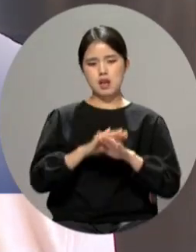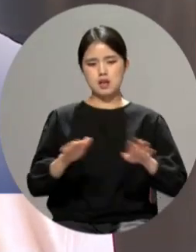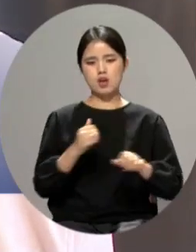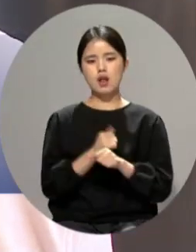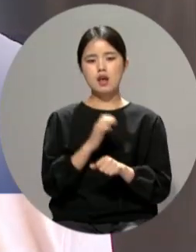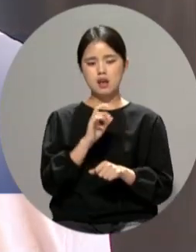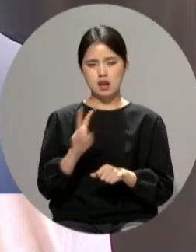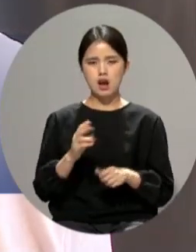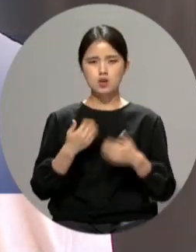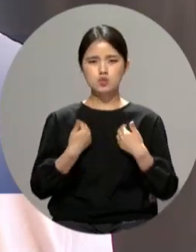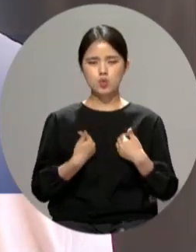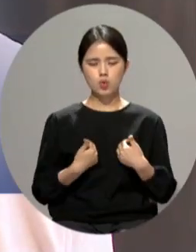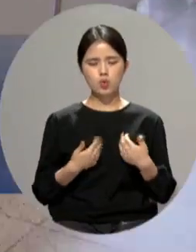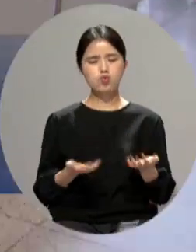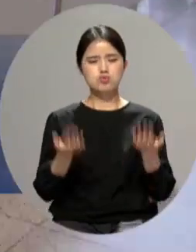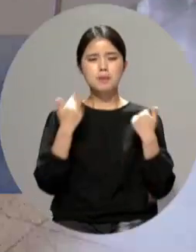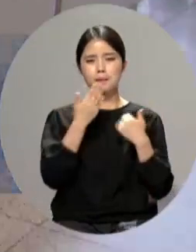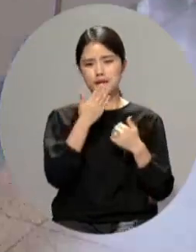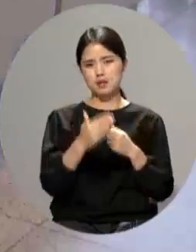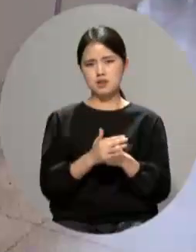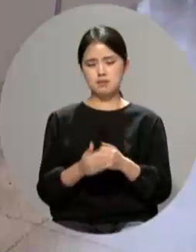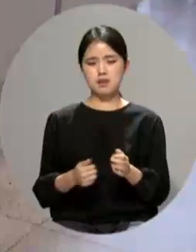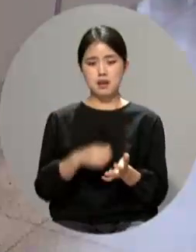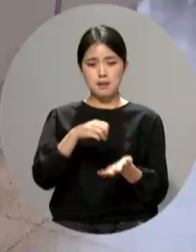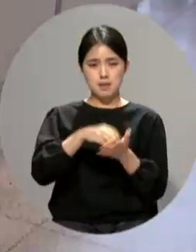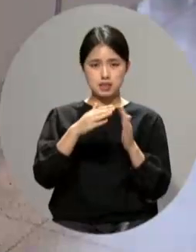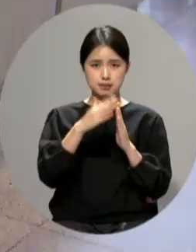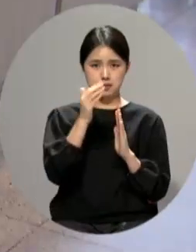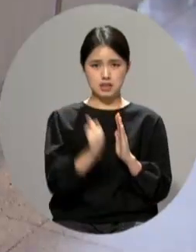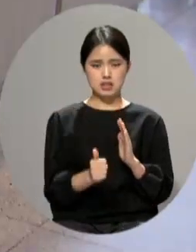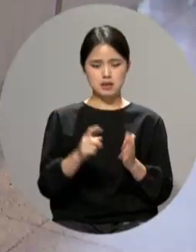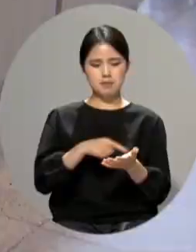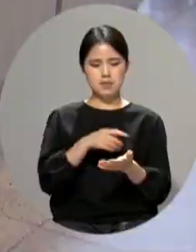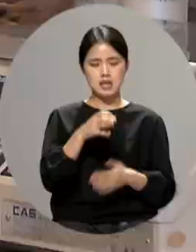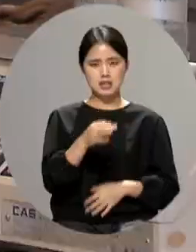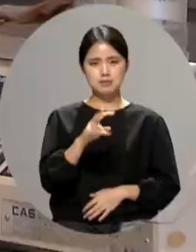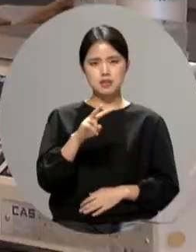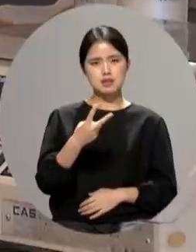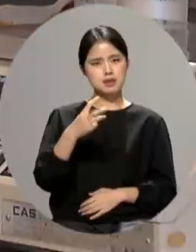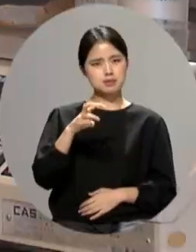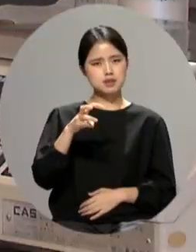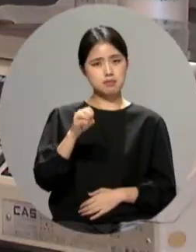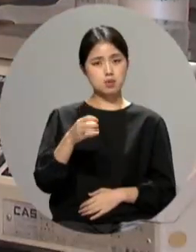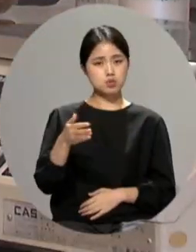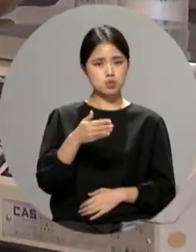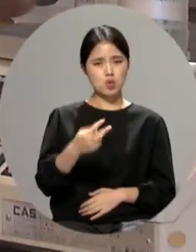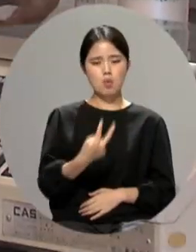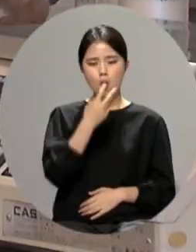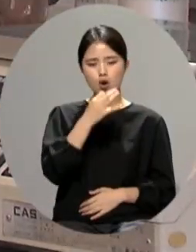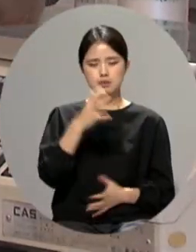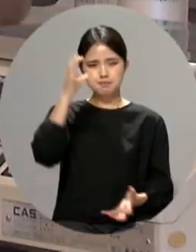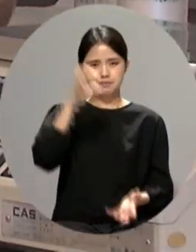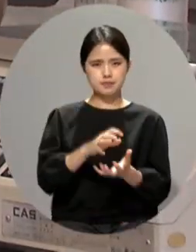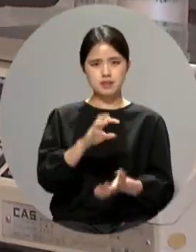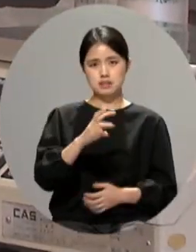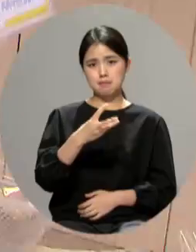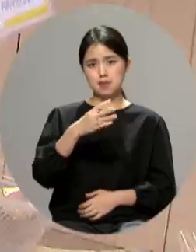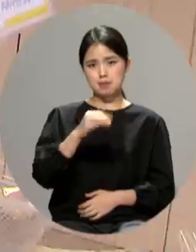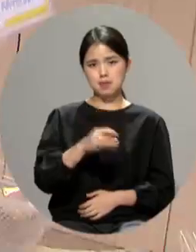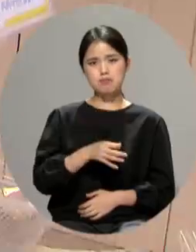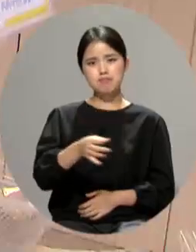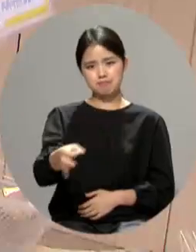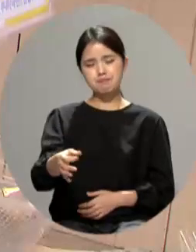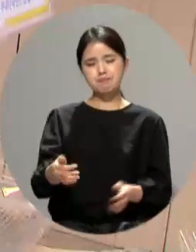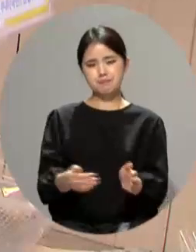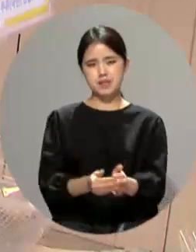해야 일이 조용해지니까. 결국 빵집 사장은 배상금으로 230만 원, 보험금까지 합해 300만 원을